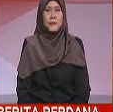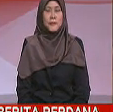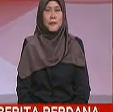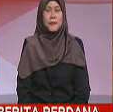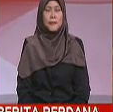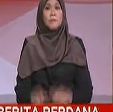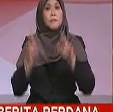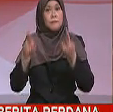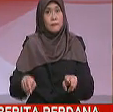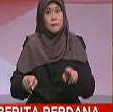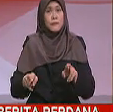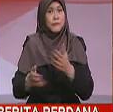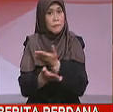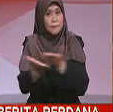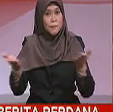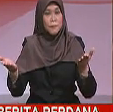Rakyat jelata,